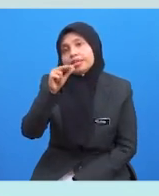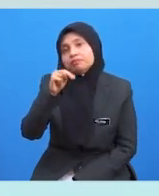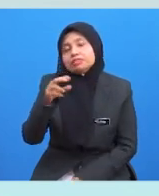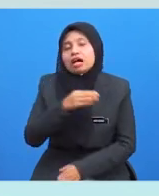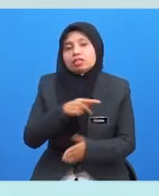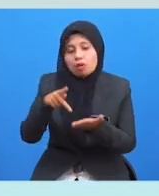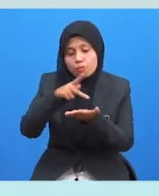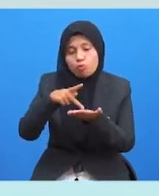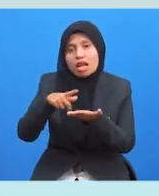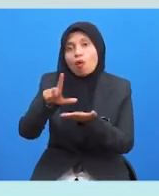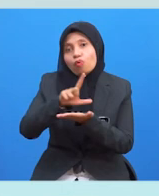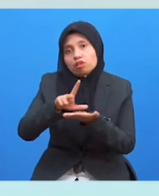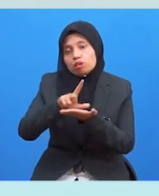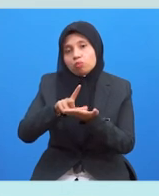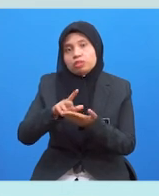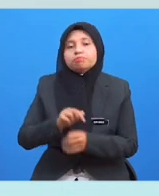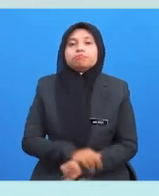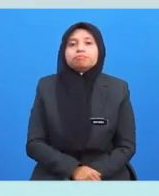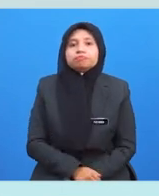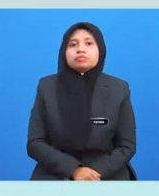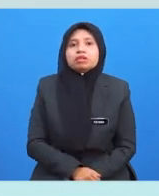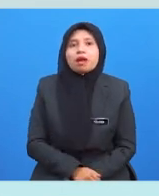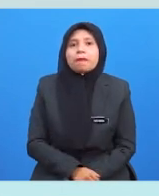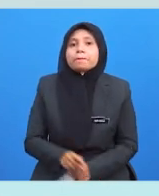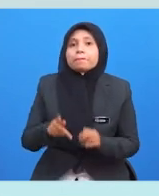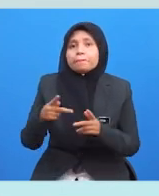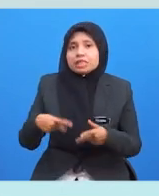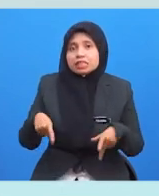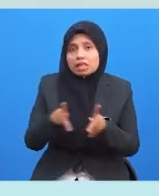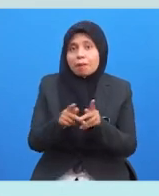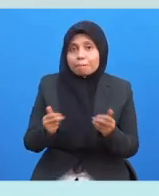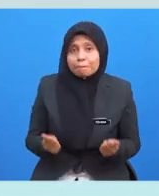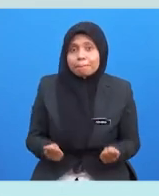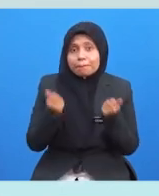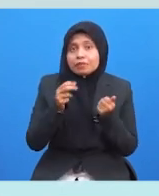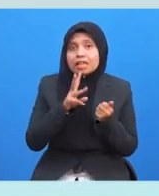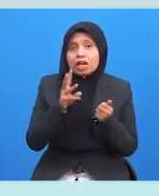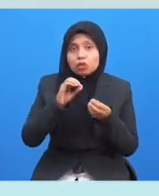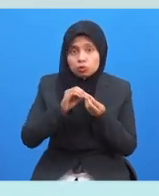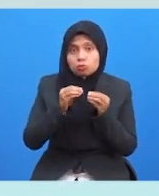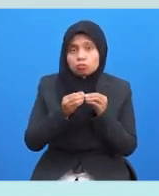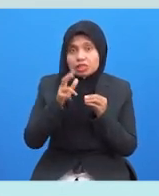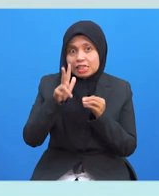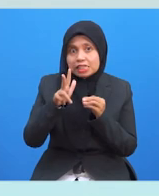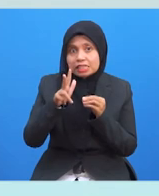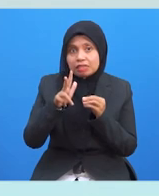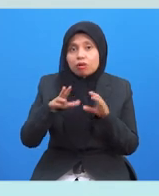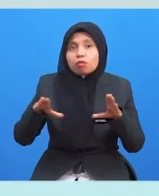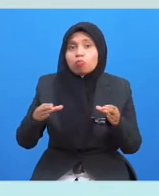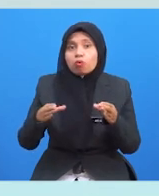Kedah. Kepentingan pengangkutan air yang ketiga ialah